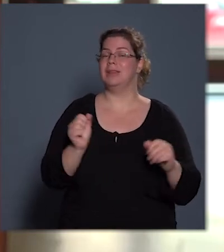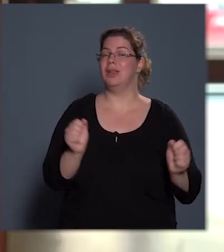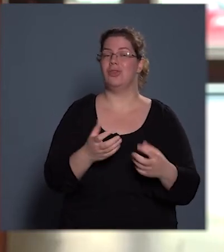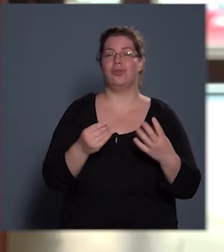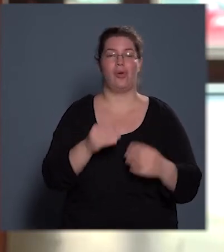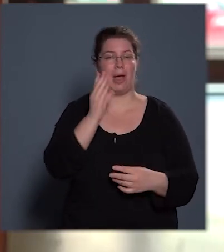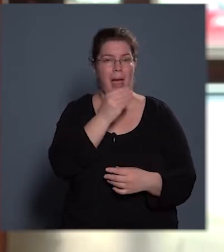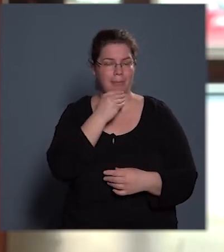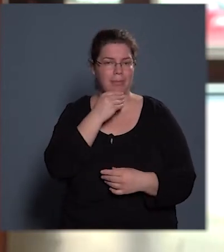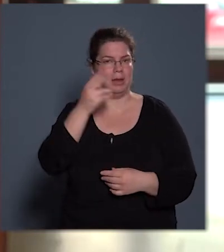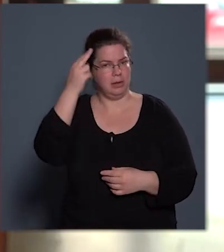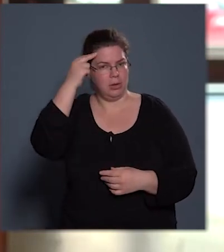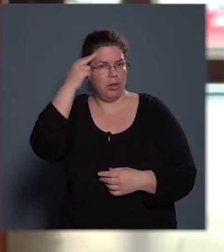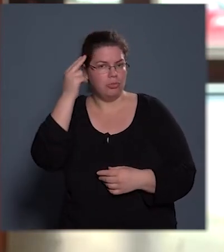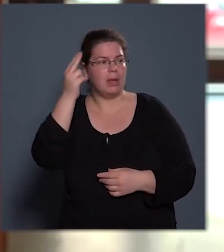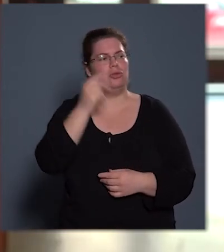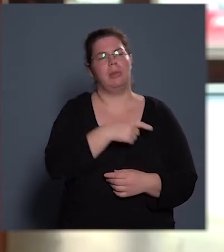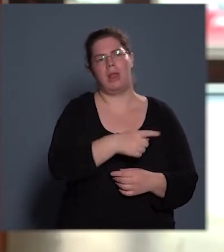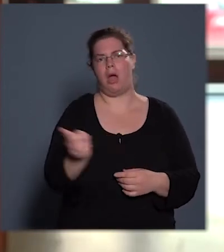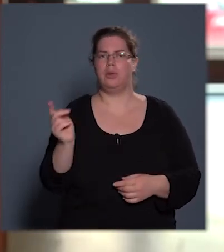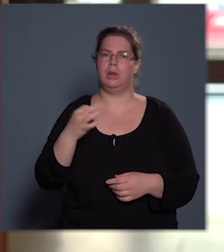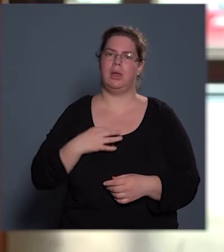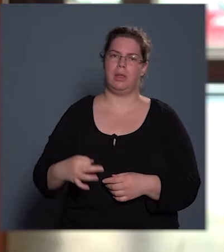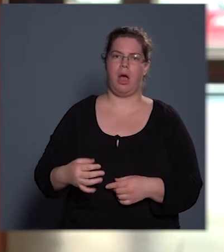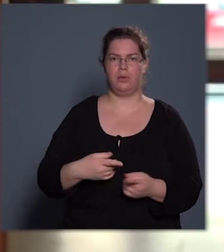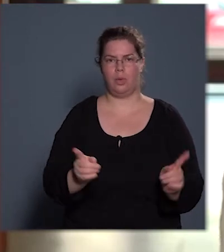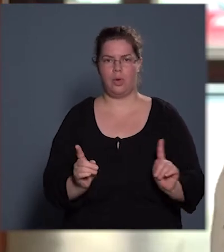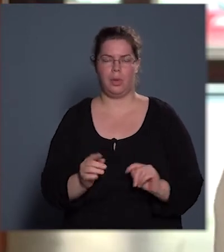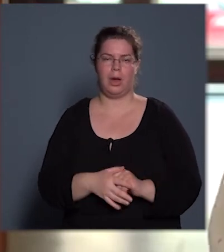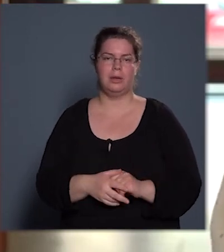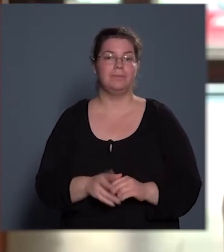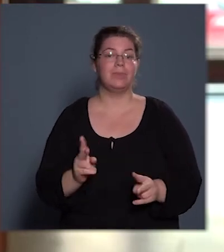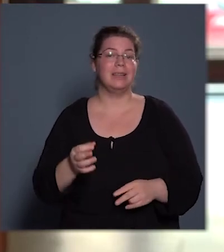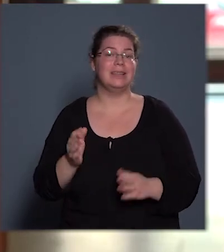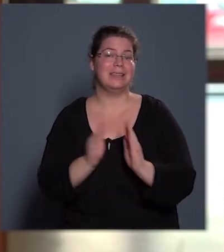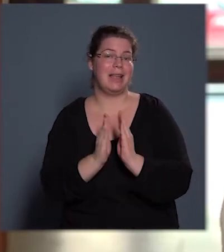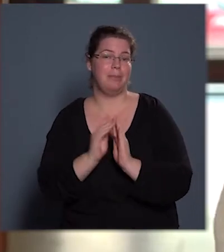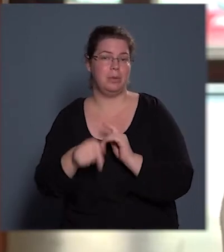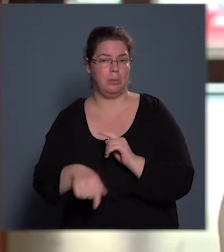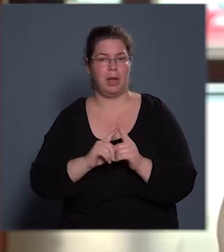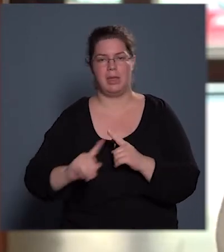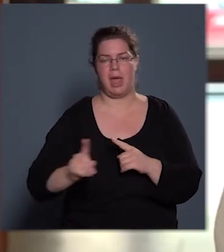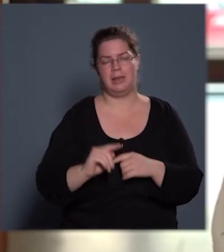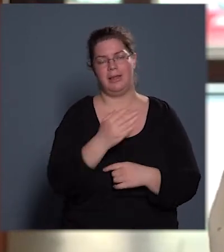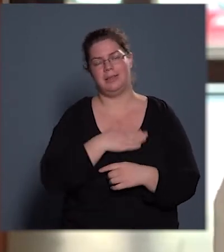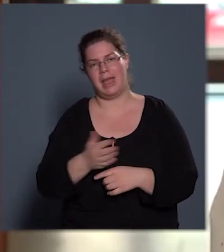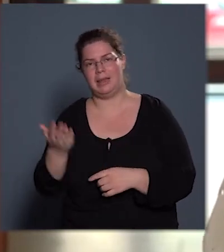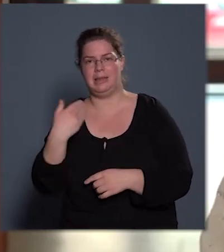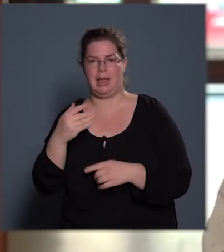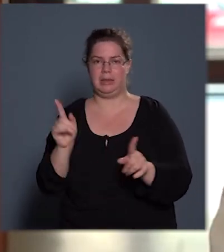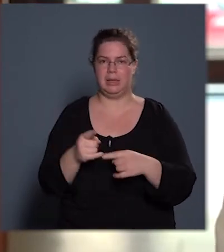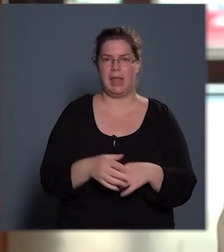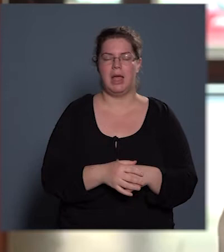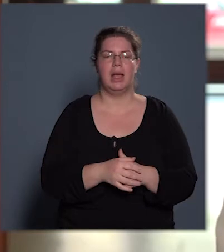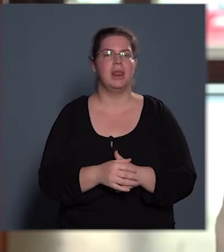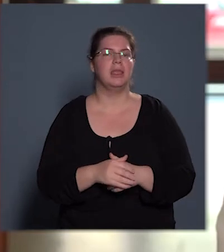embert ismerte azokat az asszonyokat, akik templomba jártak, szerettek énekelni,